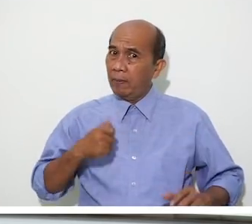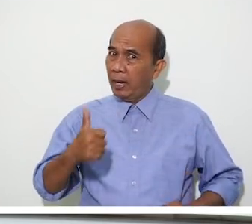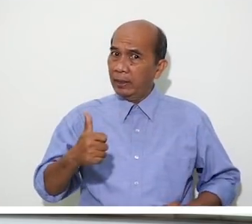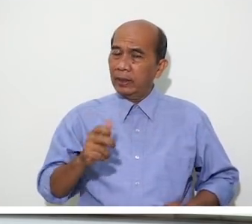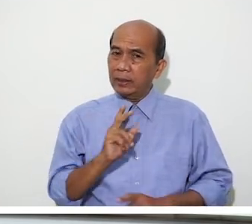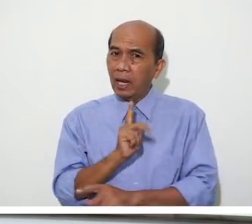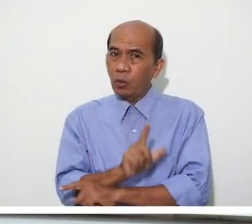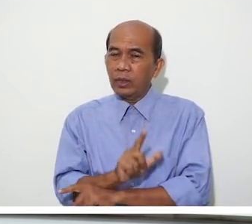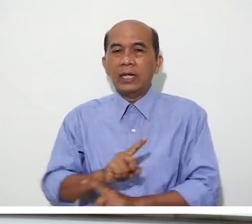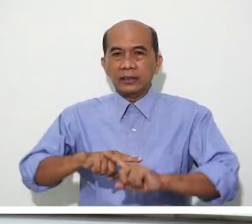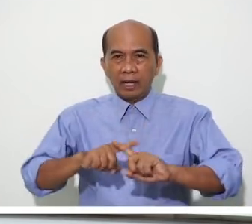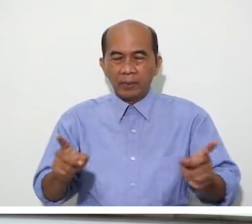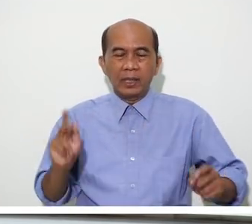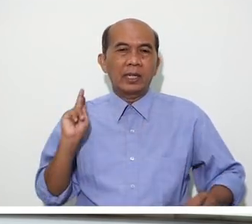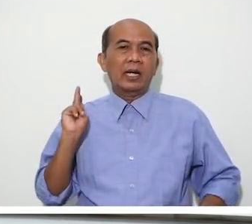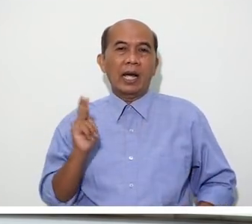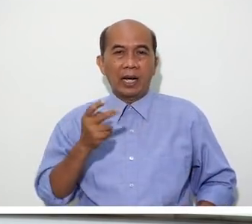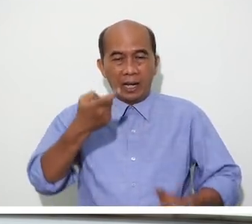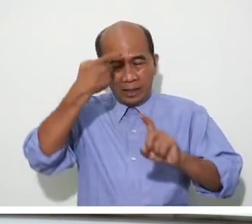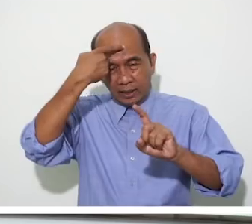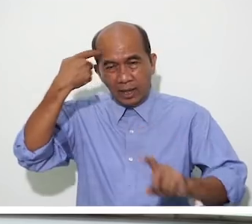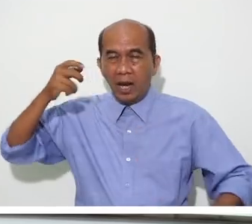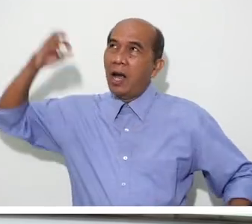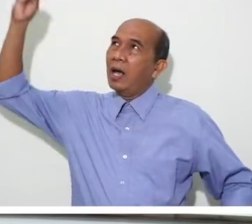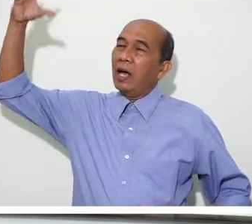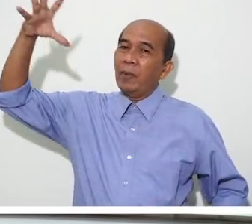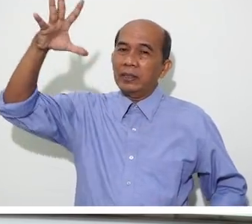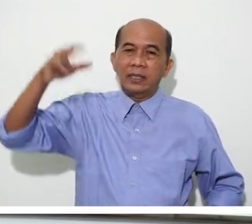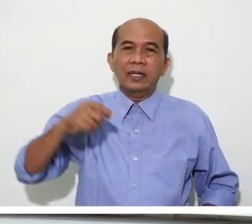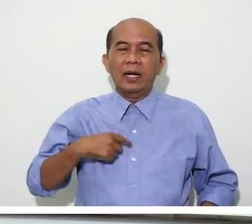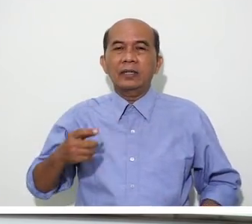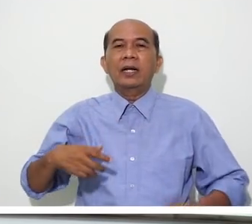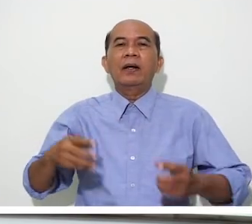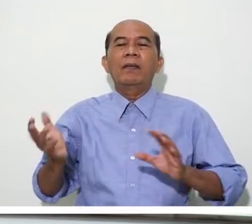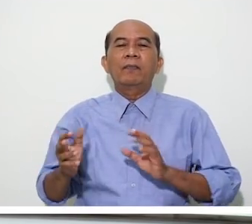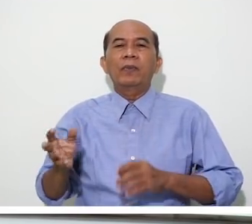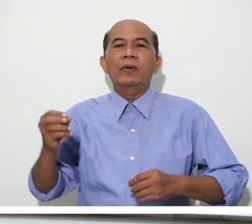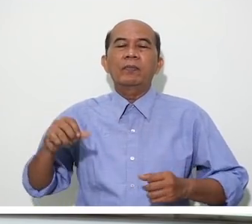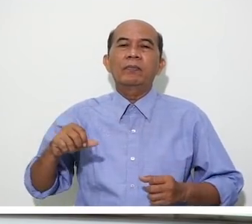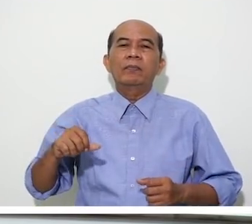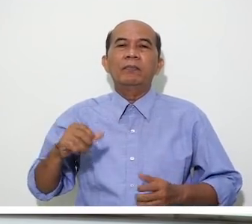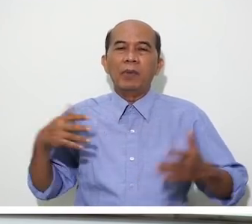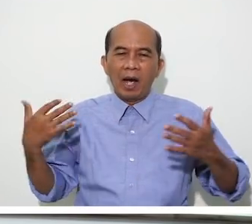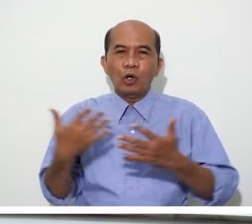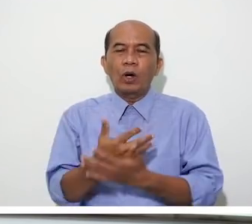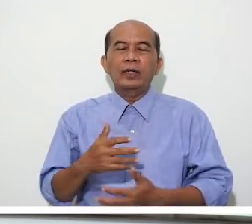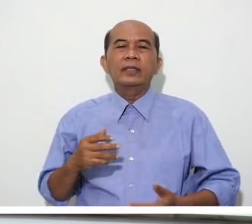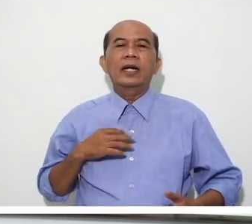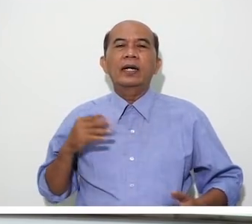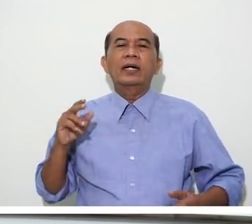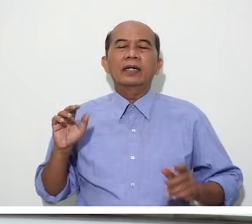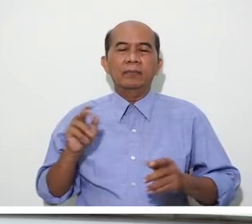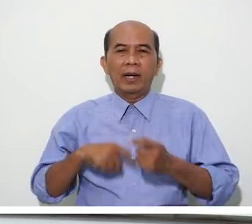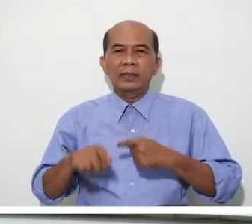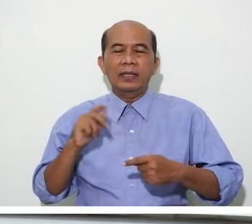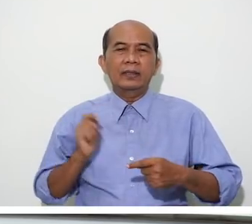lakukan, tapi karena rahmat-Nya oleh permandian kelahiran kembali dan oleh pembaharuan yang dikerjakan oleh